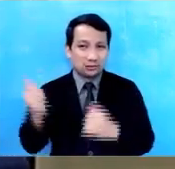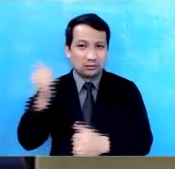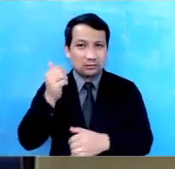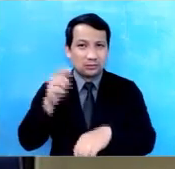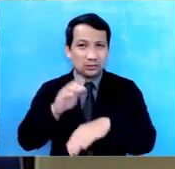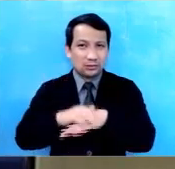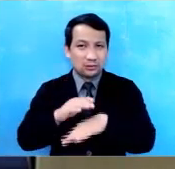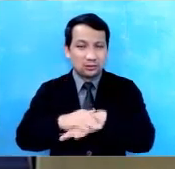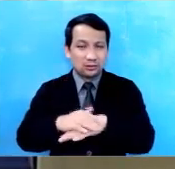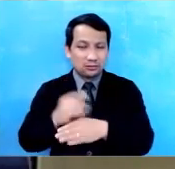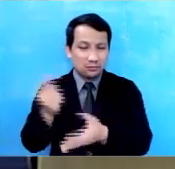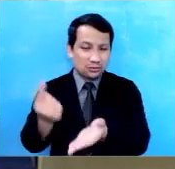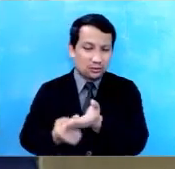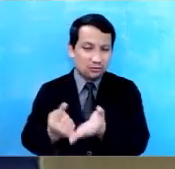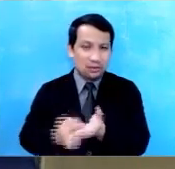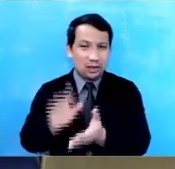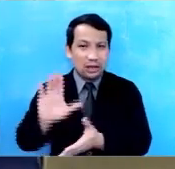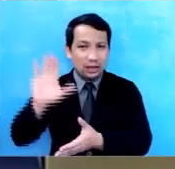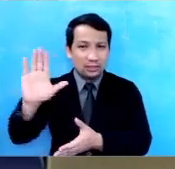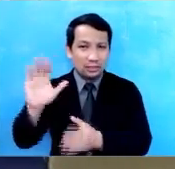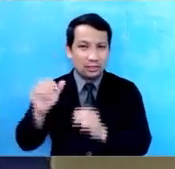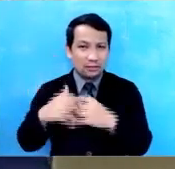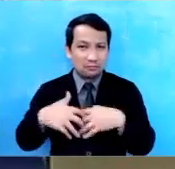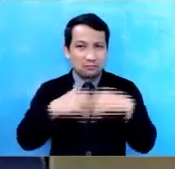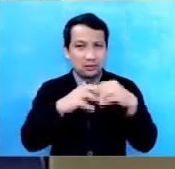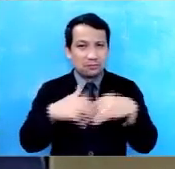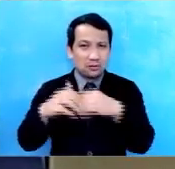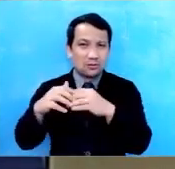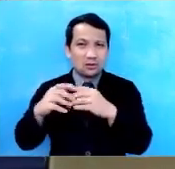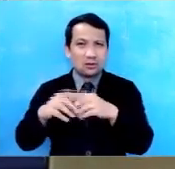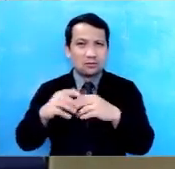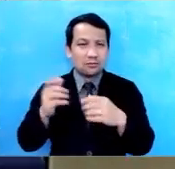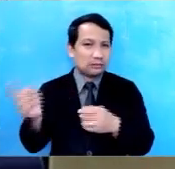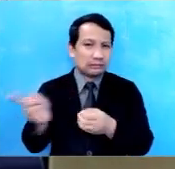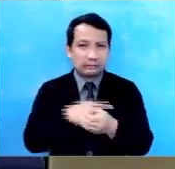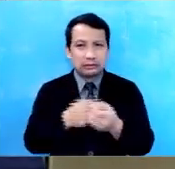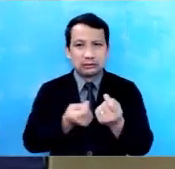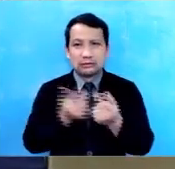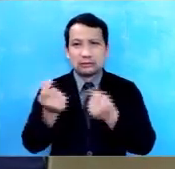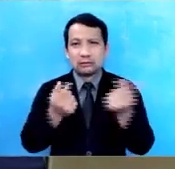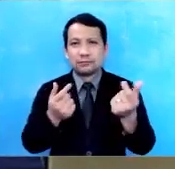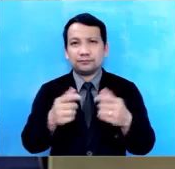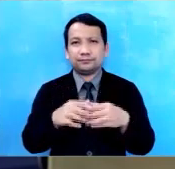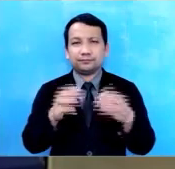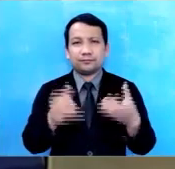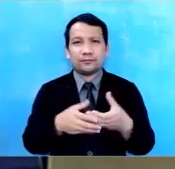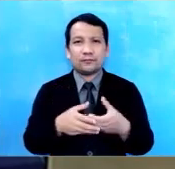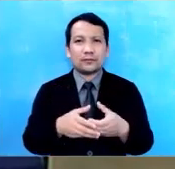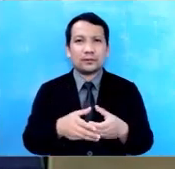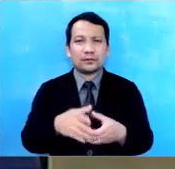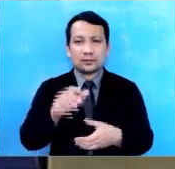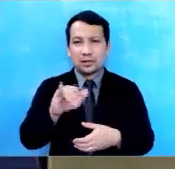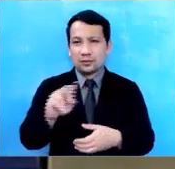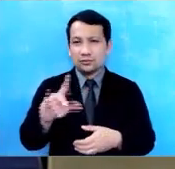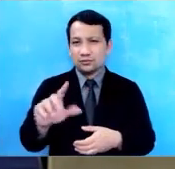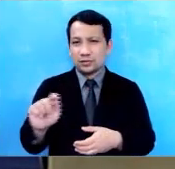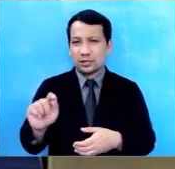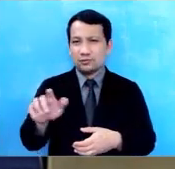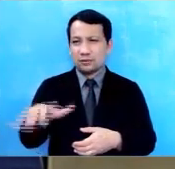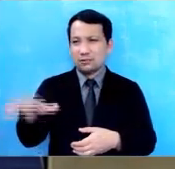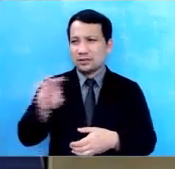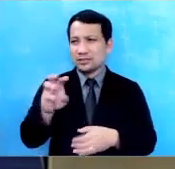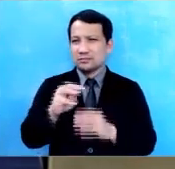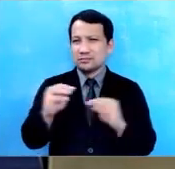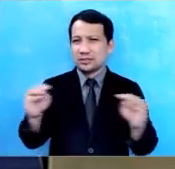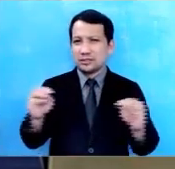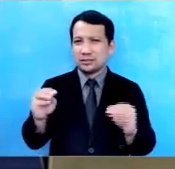ba? Ang daming mga structures, mga building giniba noon eh. Sa 2+5, sa yung sa 6-meter easement natin, at saka yung mga